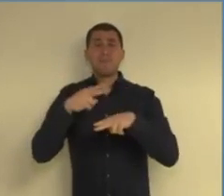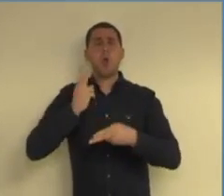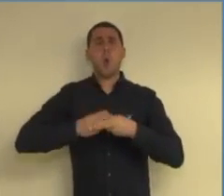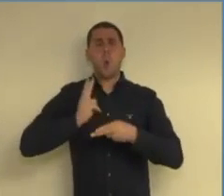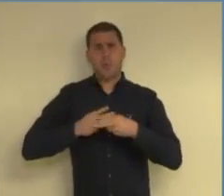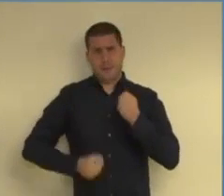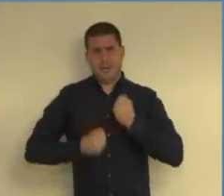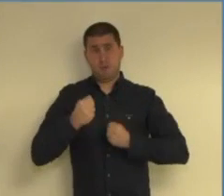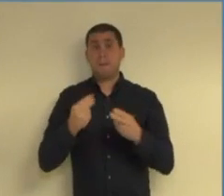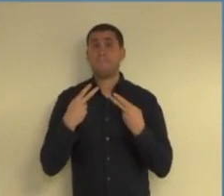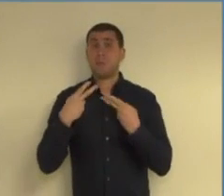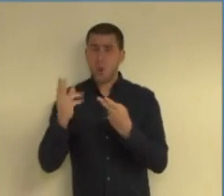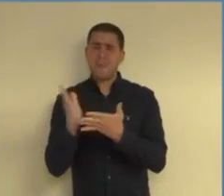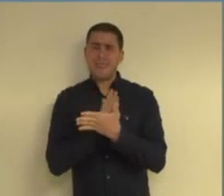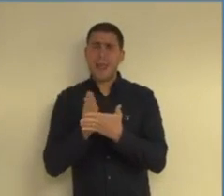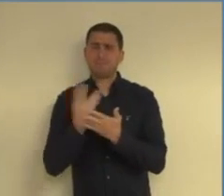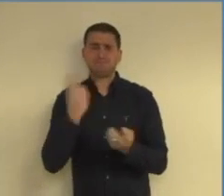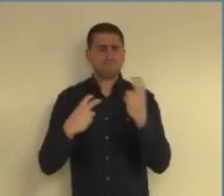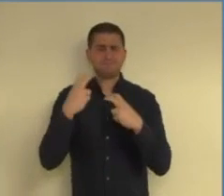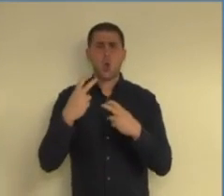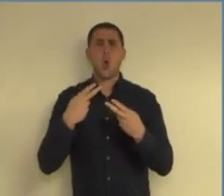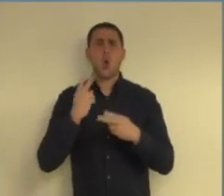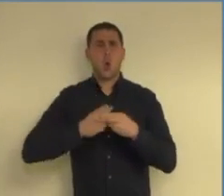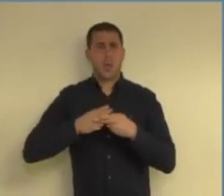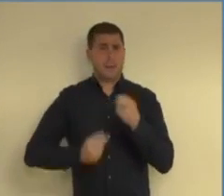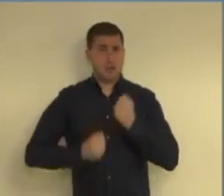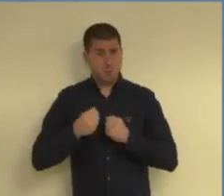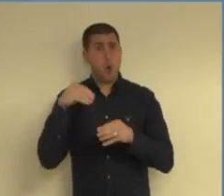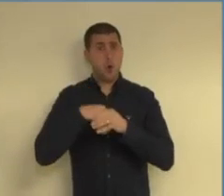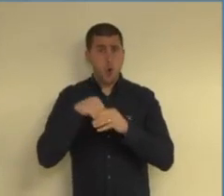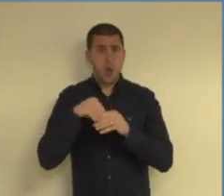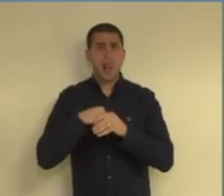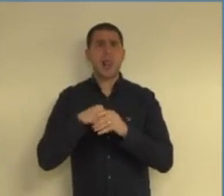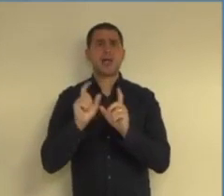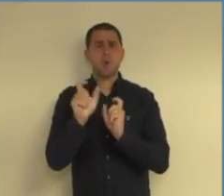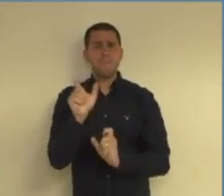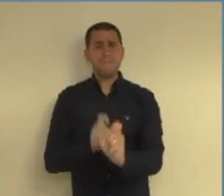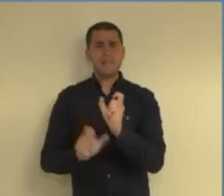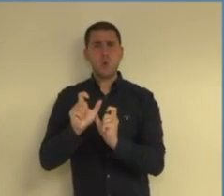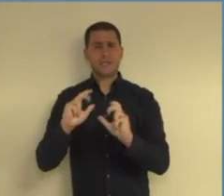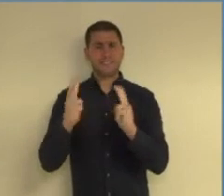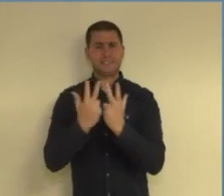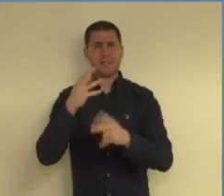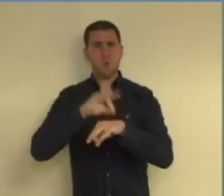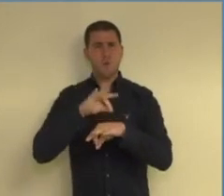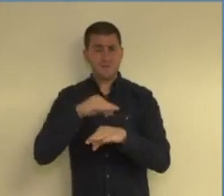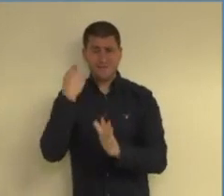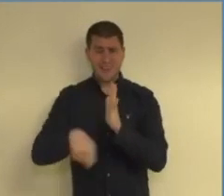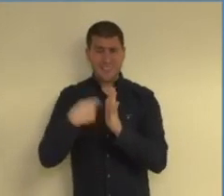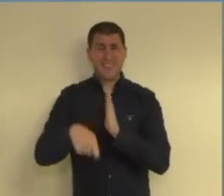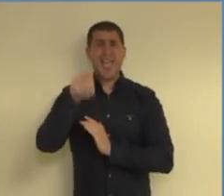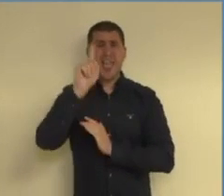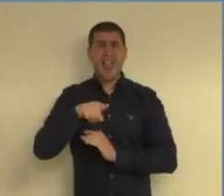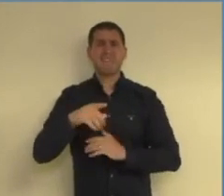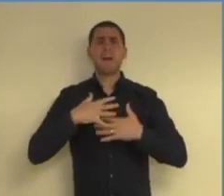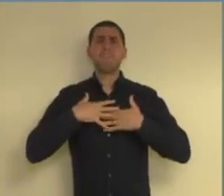בתי החולים נערכים לקליטת חולים אלה, כולל מיגון הצוותים הרפואיים וקניית כ-1,000